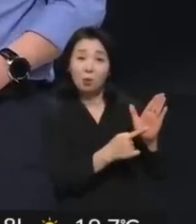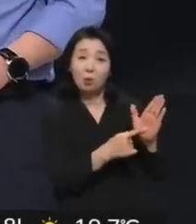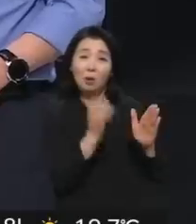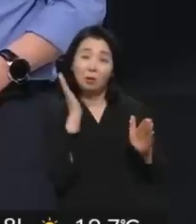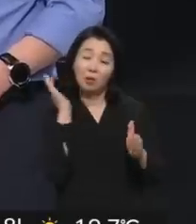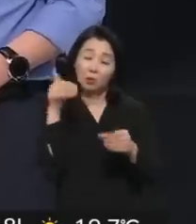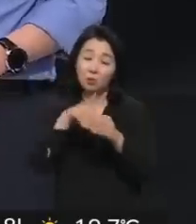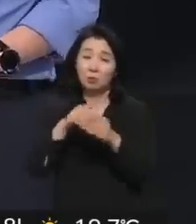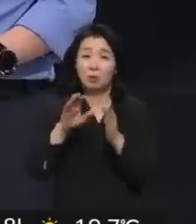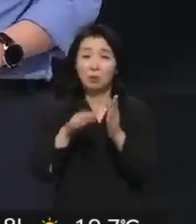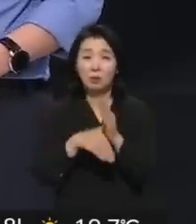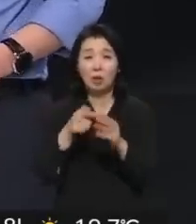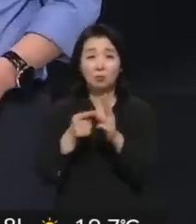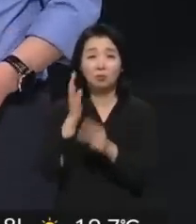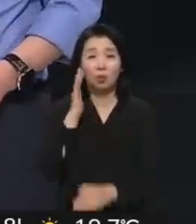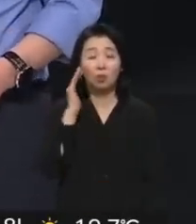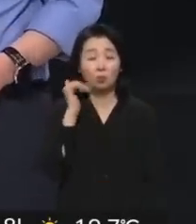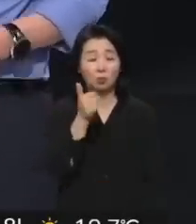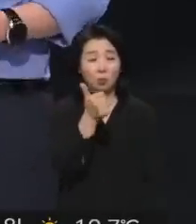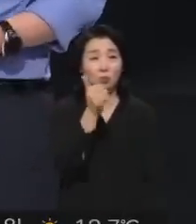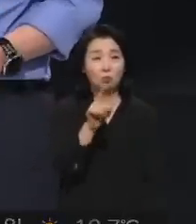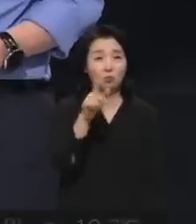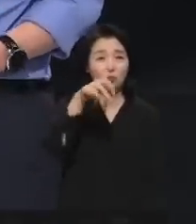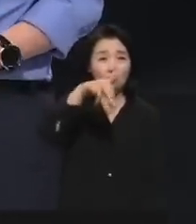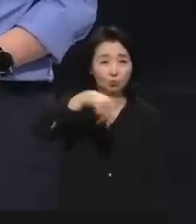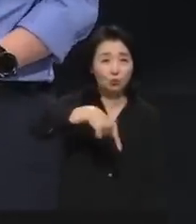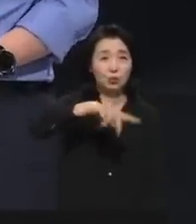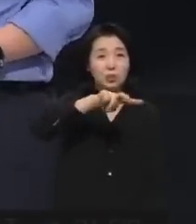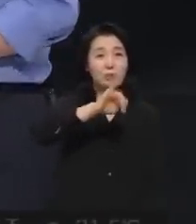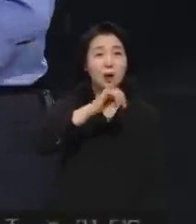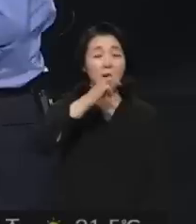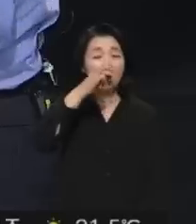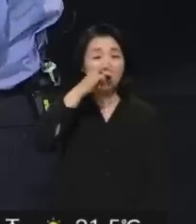대통령의 후쿠시마 오염수 관련 발언이 떠오르게 합니다.